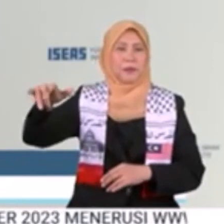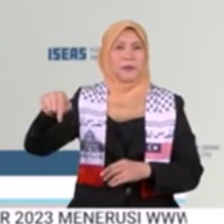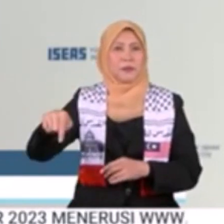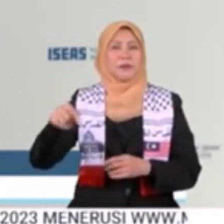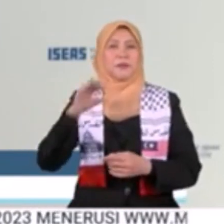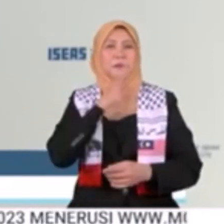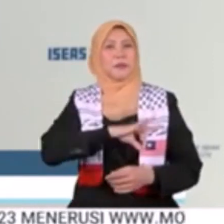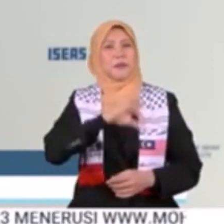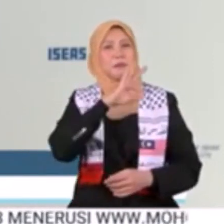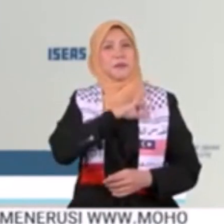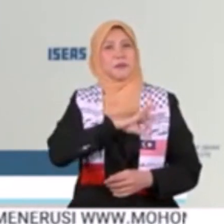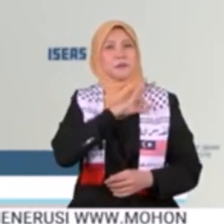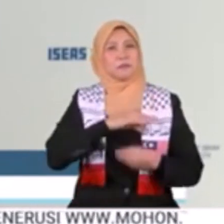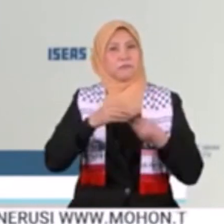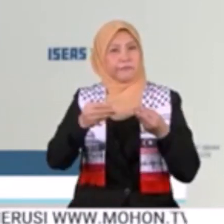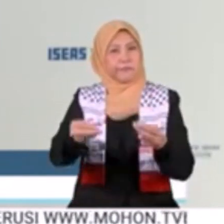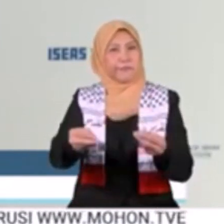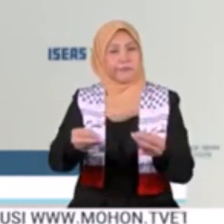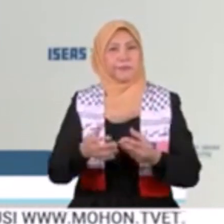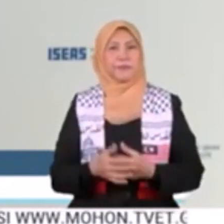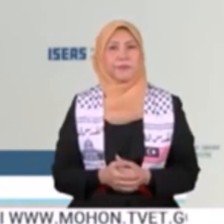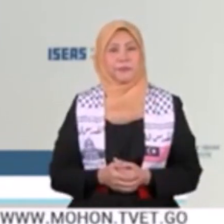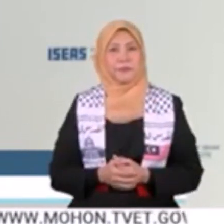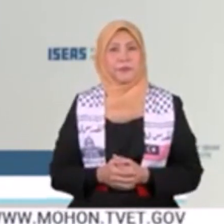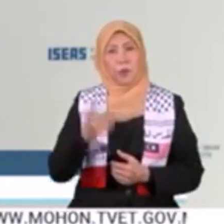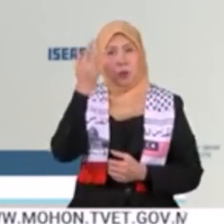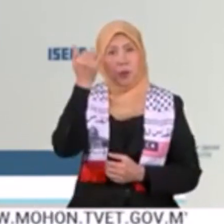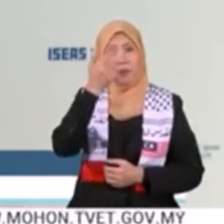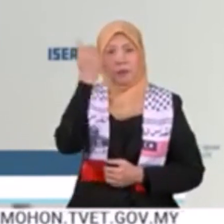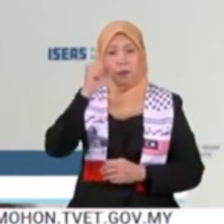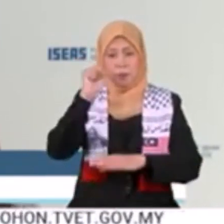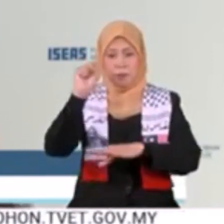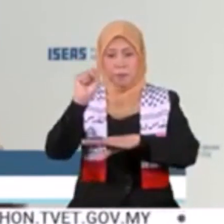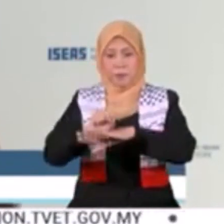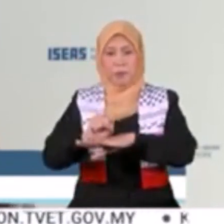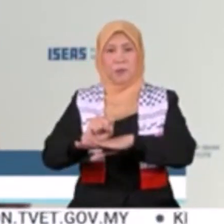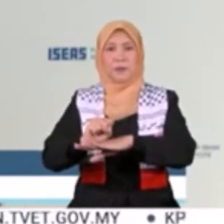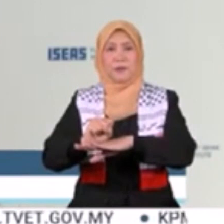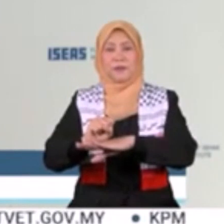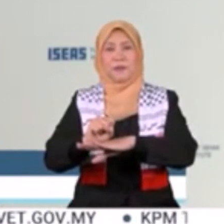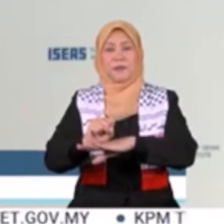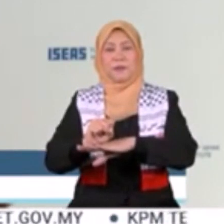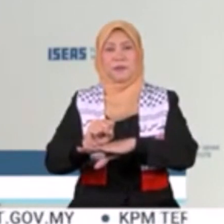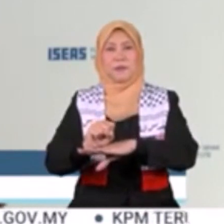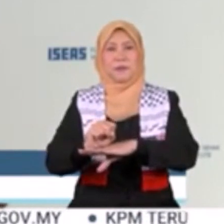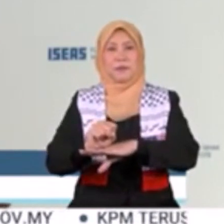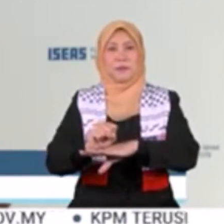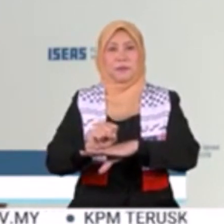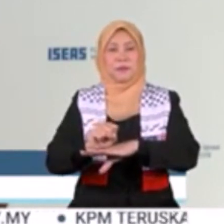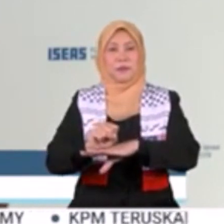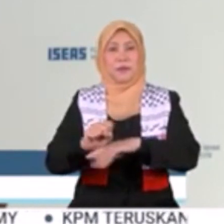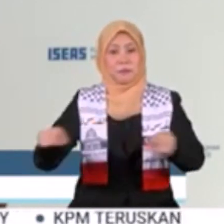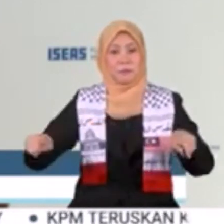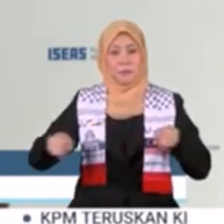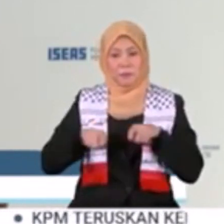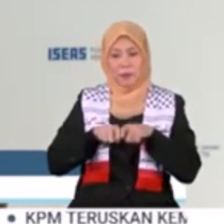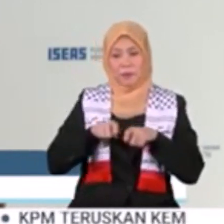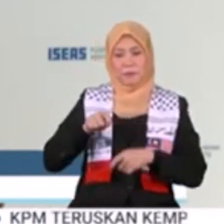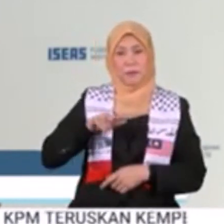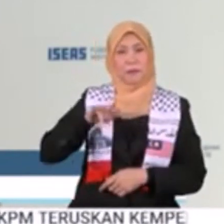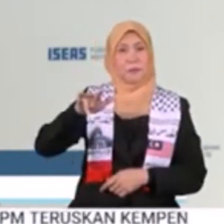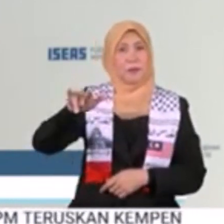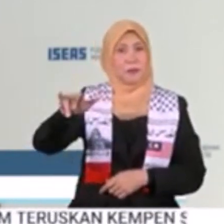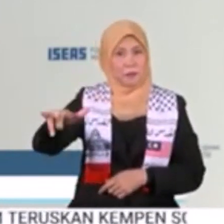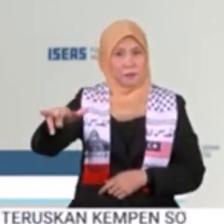memberi manfaat kerana Singapura ini adalah satu hub penerbangan,